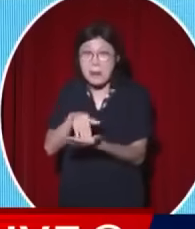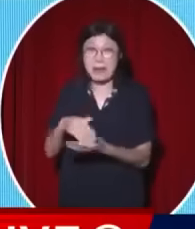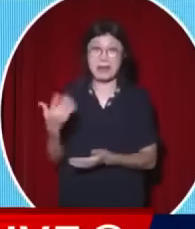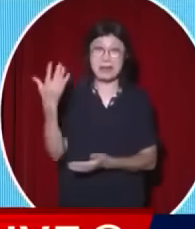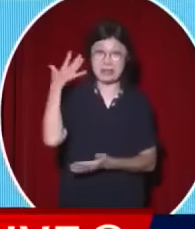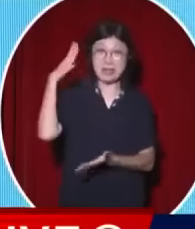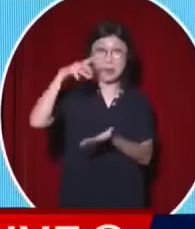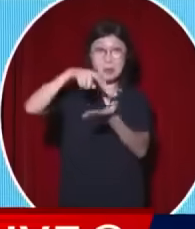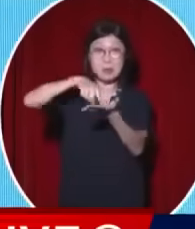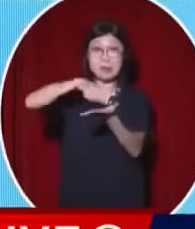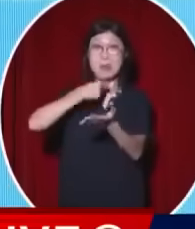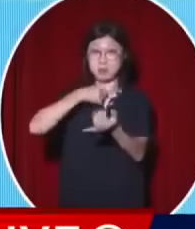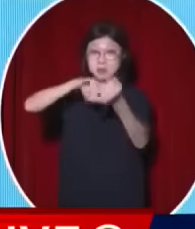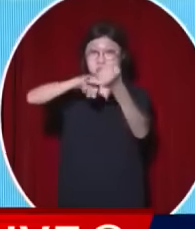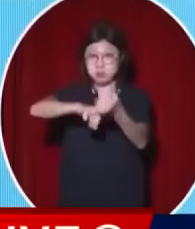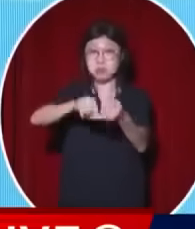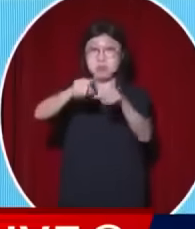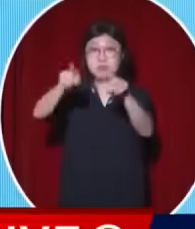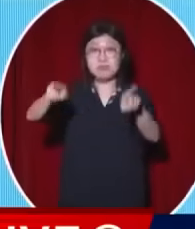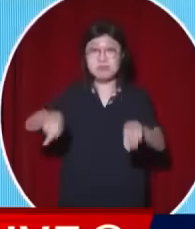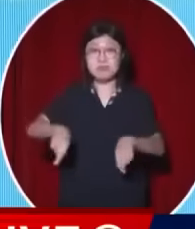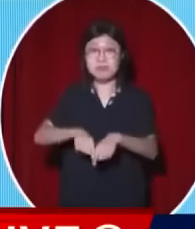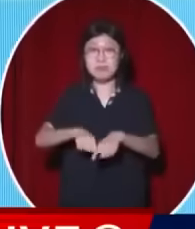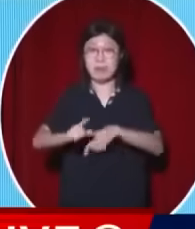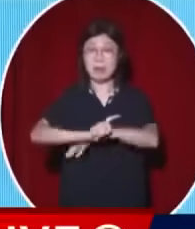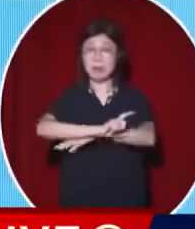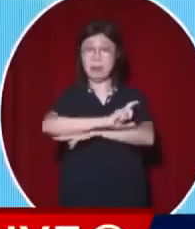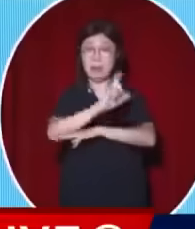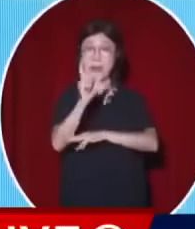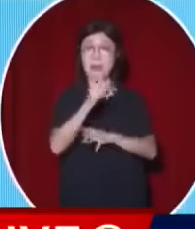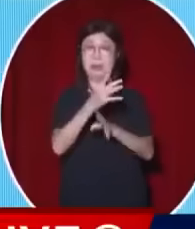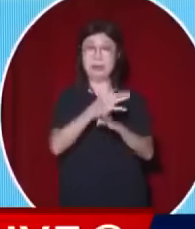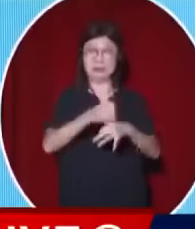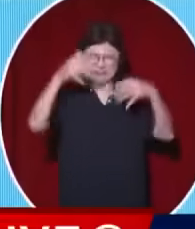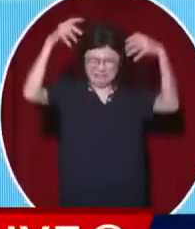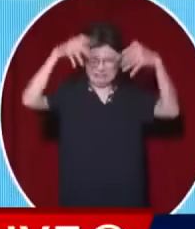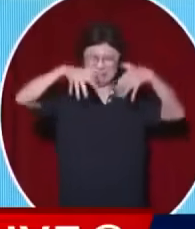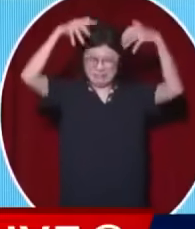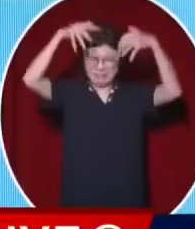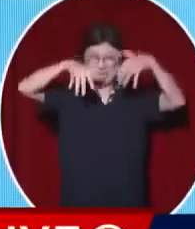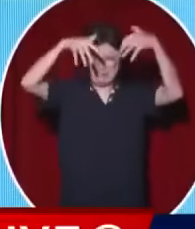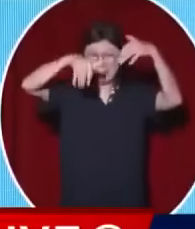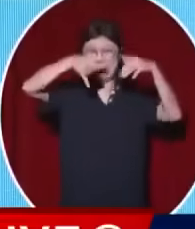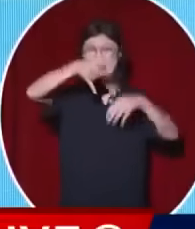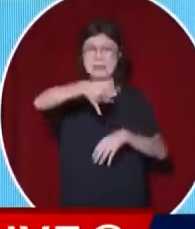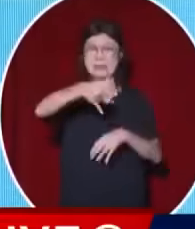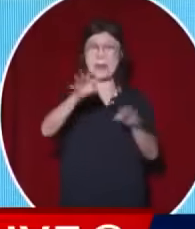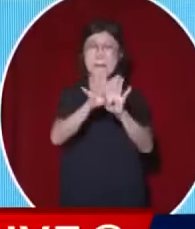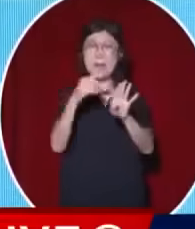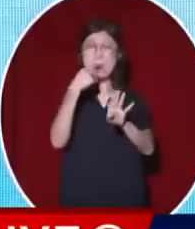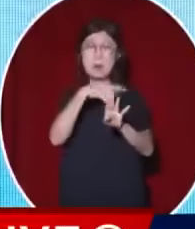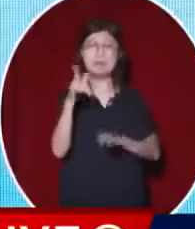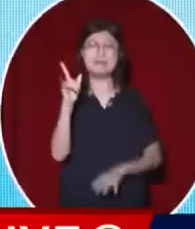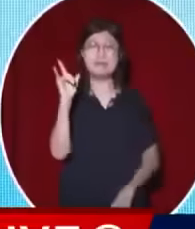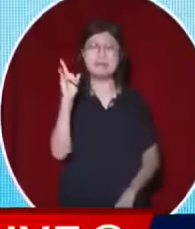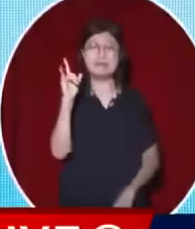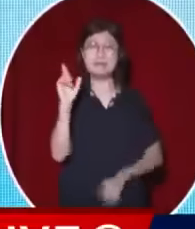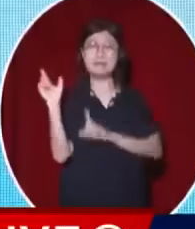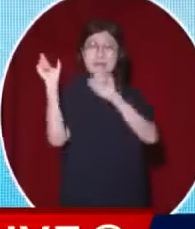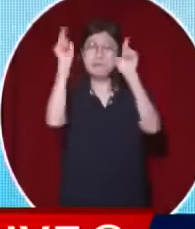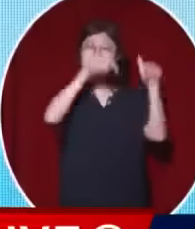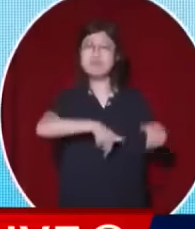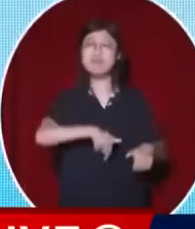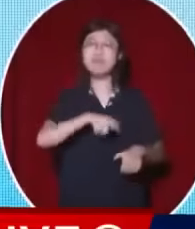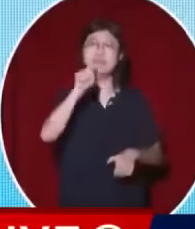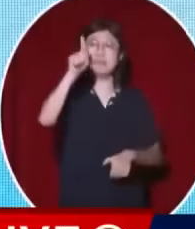了拿订单，中秋送礼，他顶着大雨站在人家门口等了一整天，对方